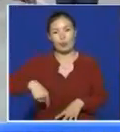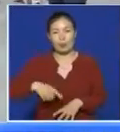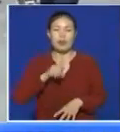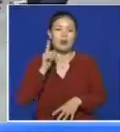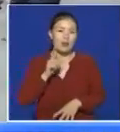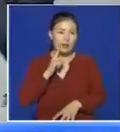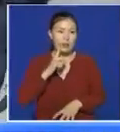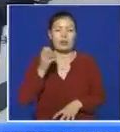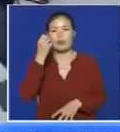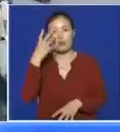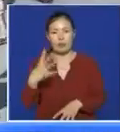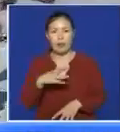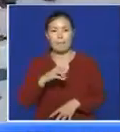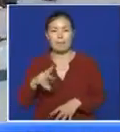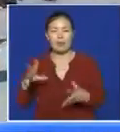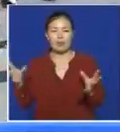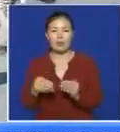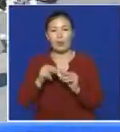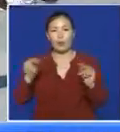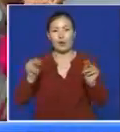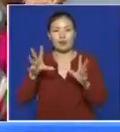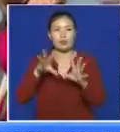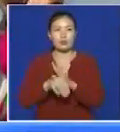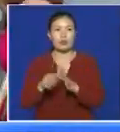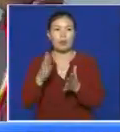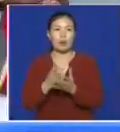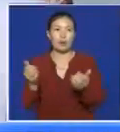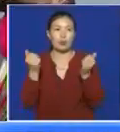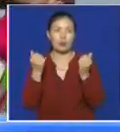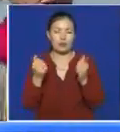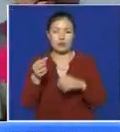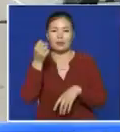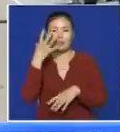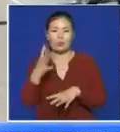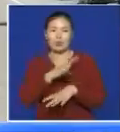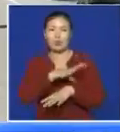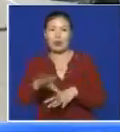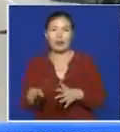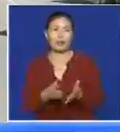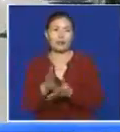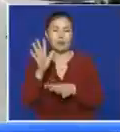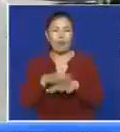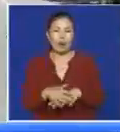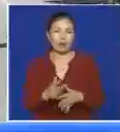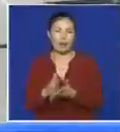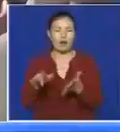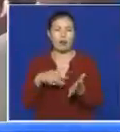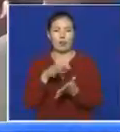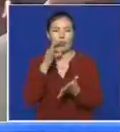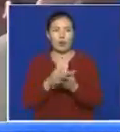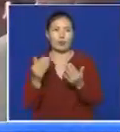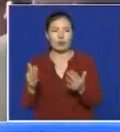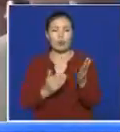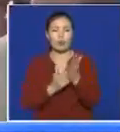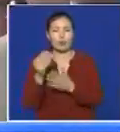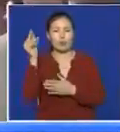жастар, этномәдене бірлестігі өкілдері мен мұғалімдер бар. Спортшылар, өнерпаздар, банк қызметкерлері, қала тазалығына жауаптылар,